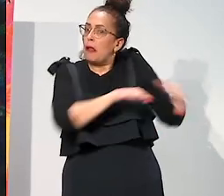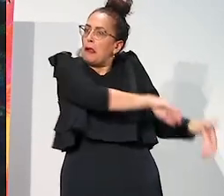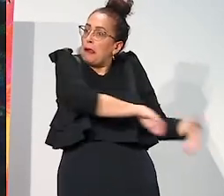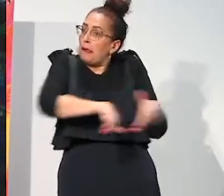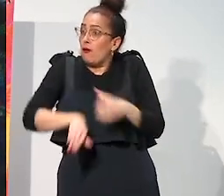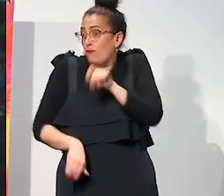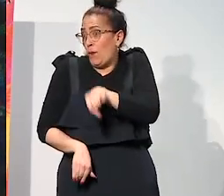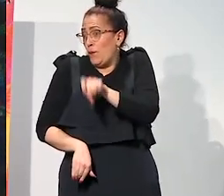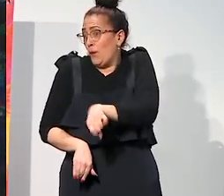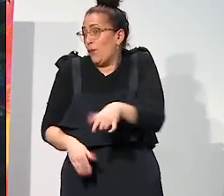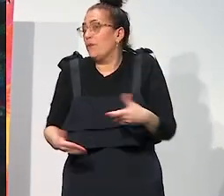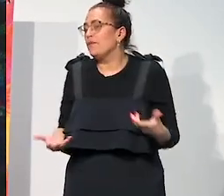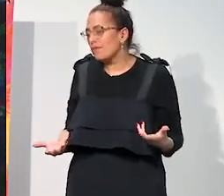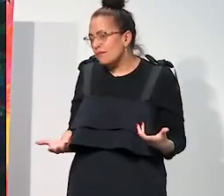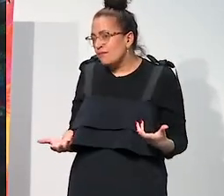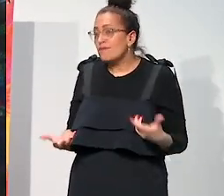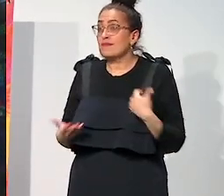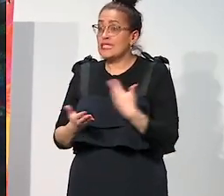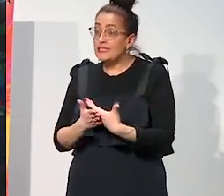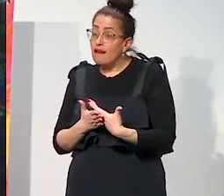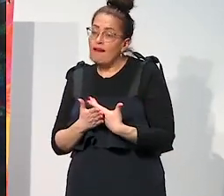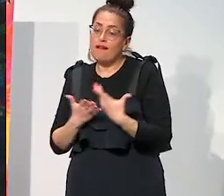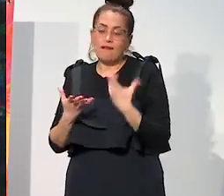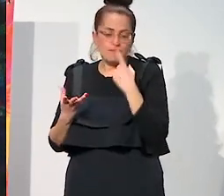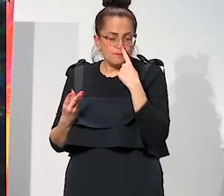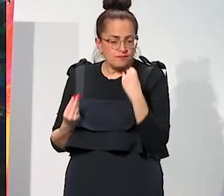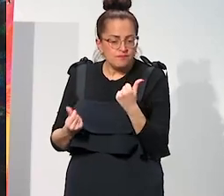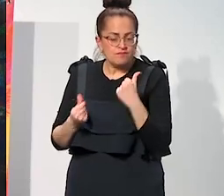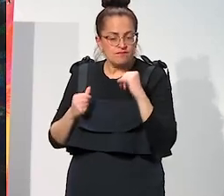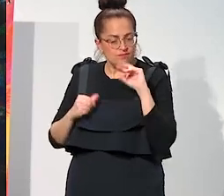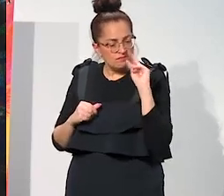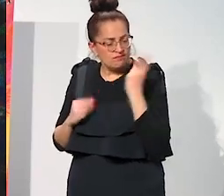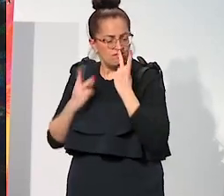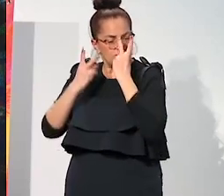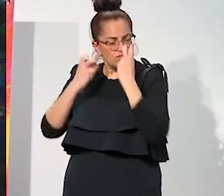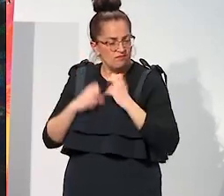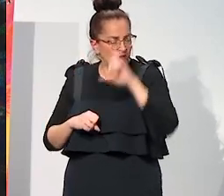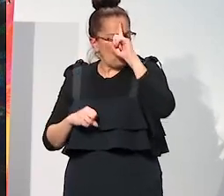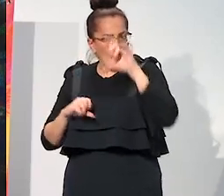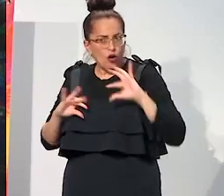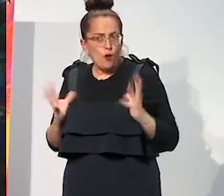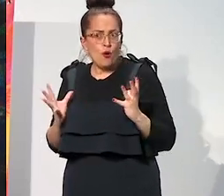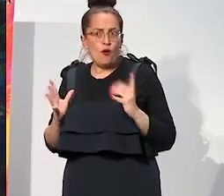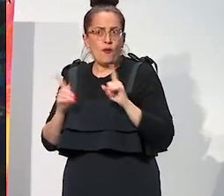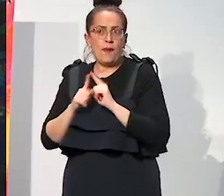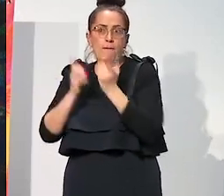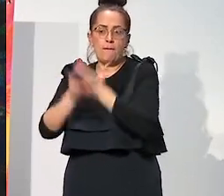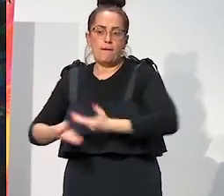Donc moi, je pense que c'est vraiment par ce biais-là de retourner un peu l'objectif au lieu